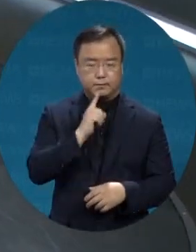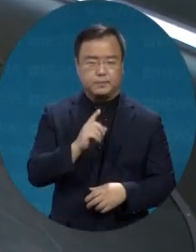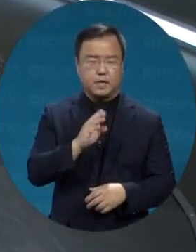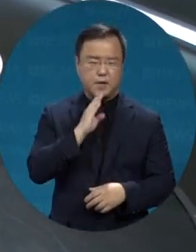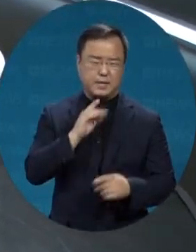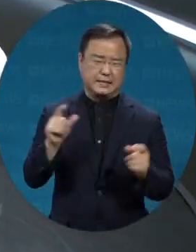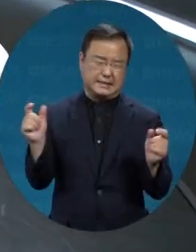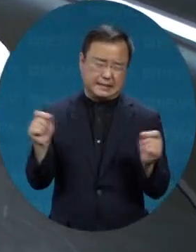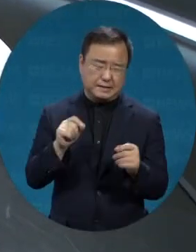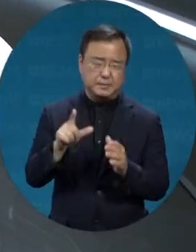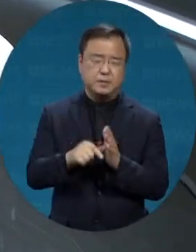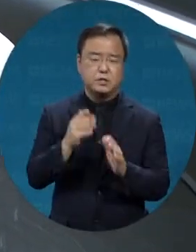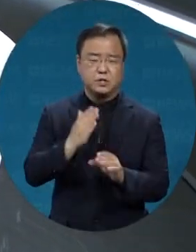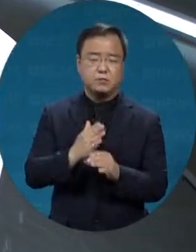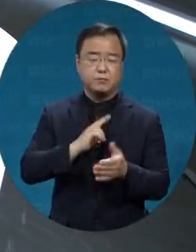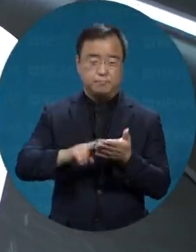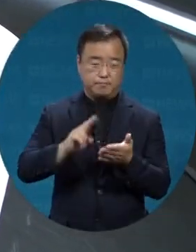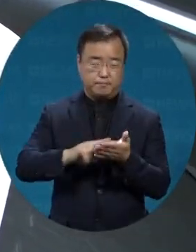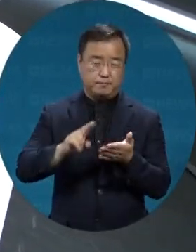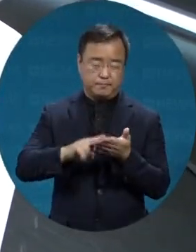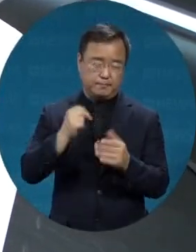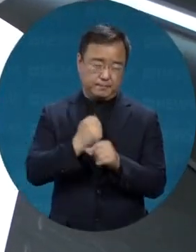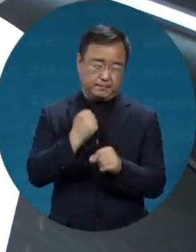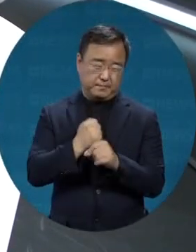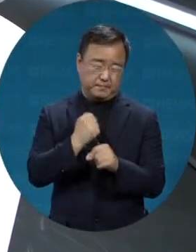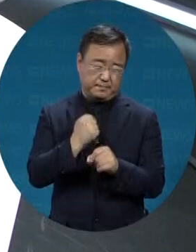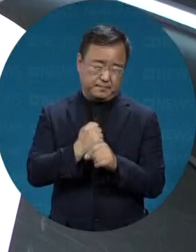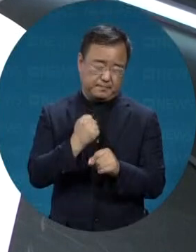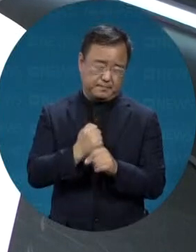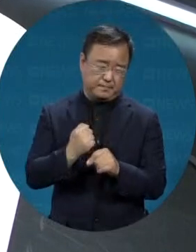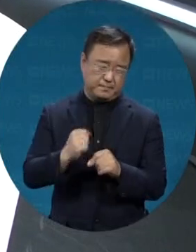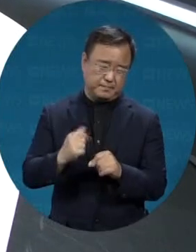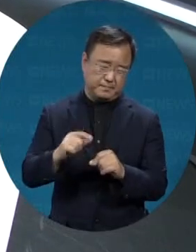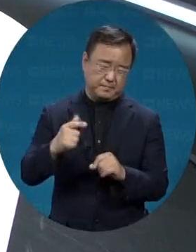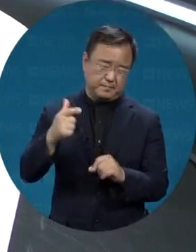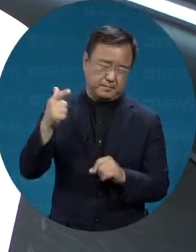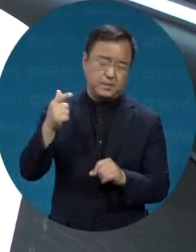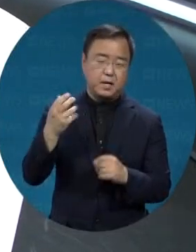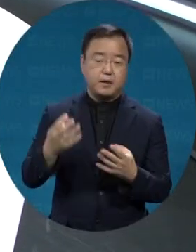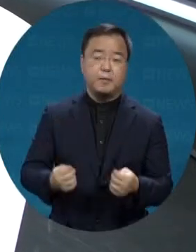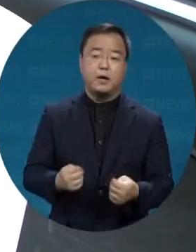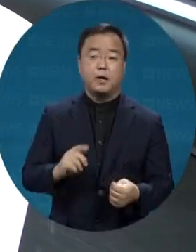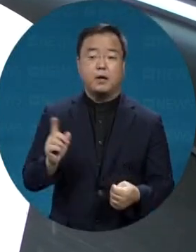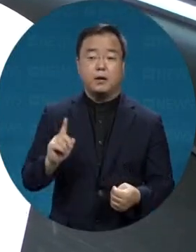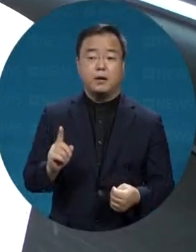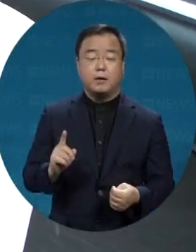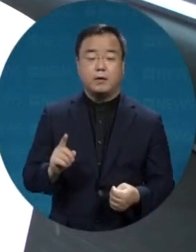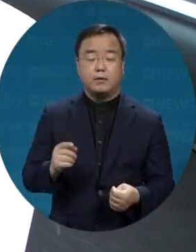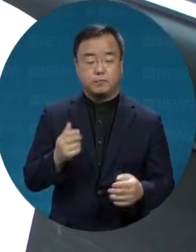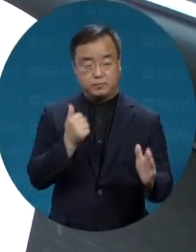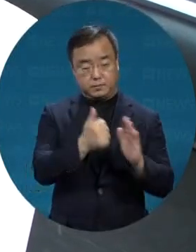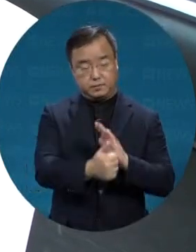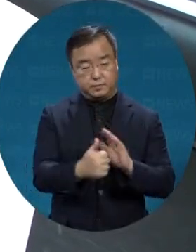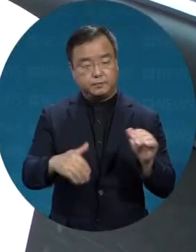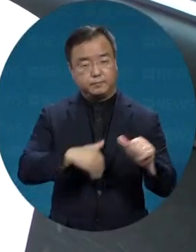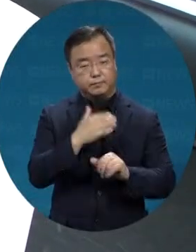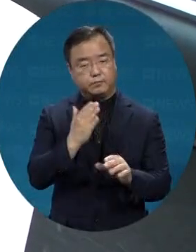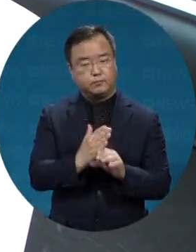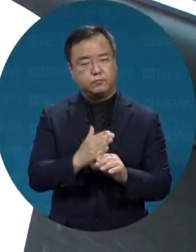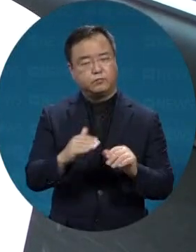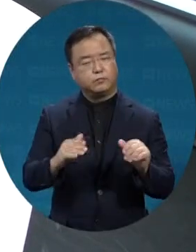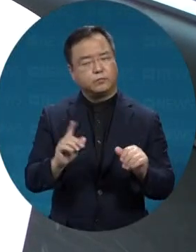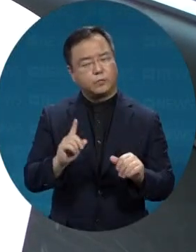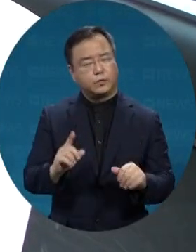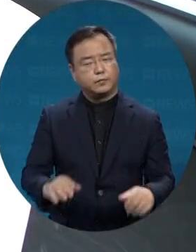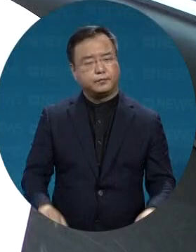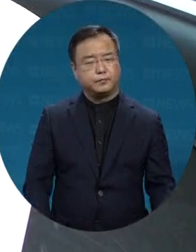정말 짧은 시간 안에 작품을 마구 쏟아내는 거예요 이런 우려들이 있는데요 대표님 우리 현장에 계시니까요 좀 이런 상황들 어떻게